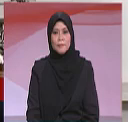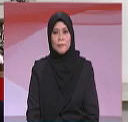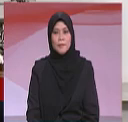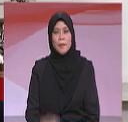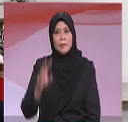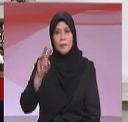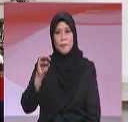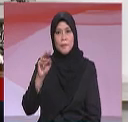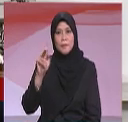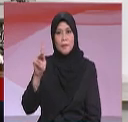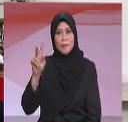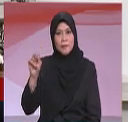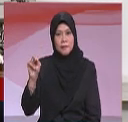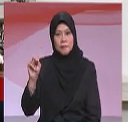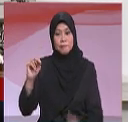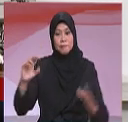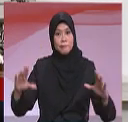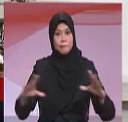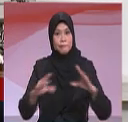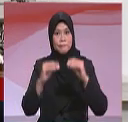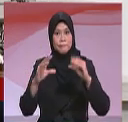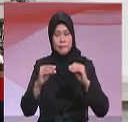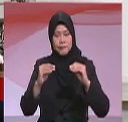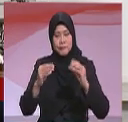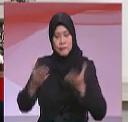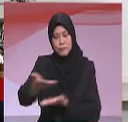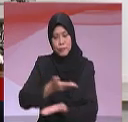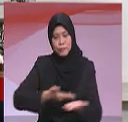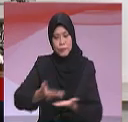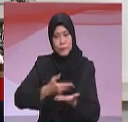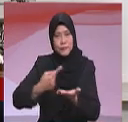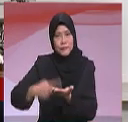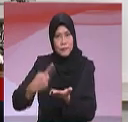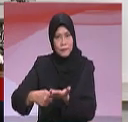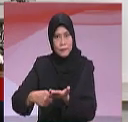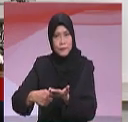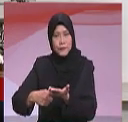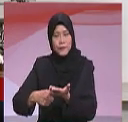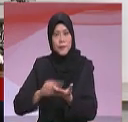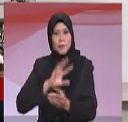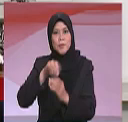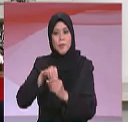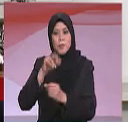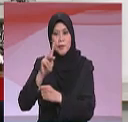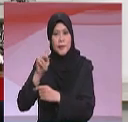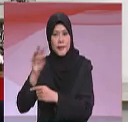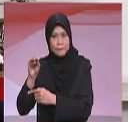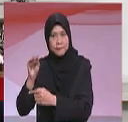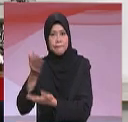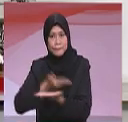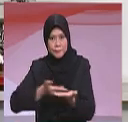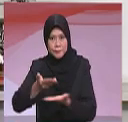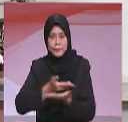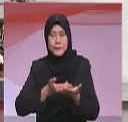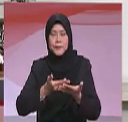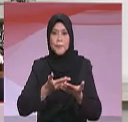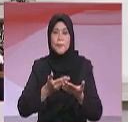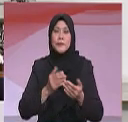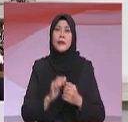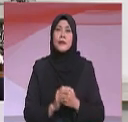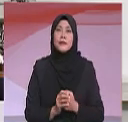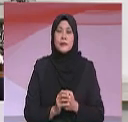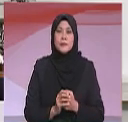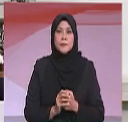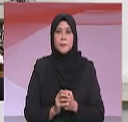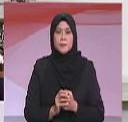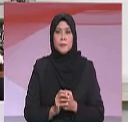Sidang MKN ya, dan telah berbincang dengan semua termasuk ada Kementerian Kesihatan dan sebagainya. Antaranya ialah